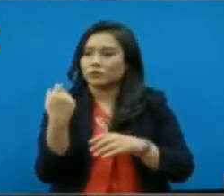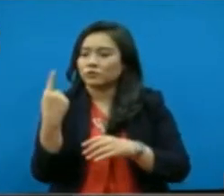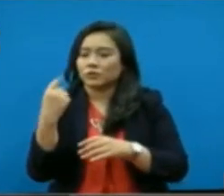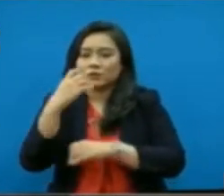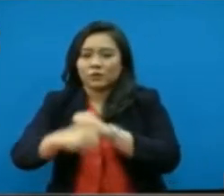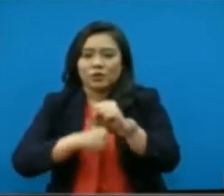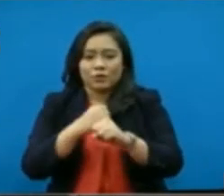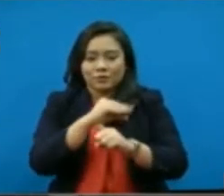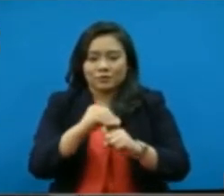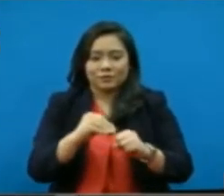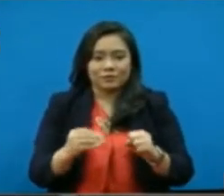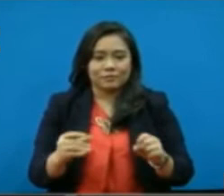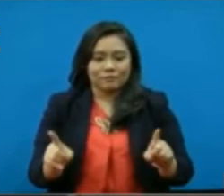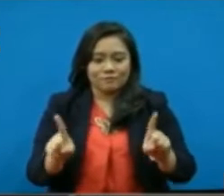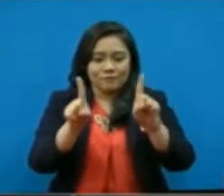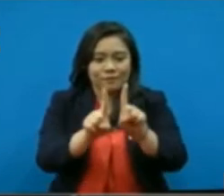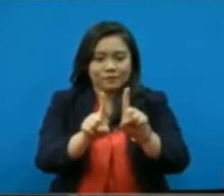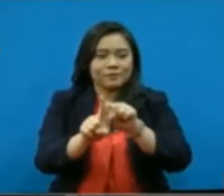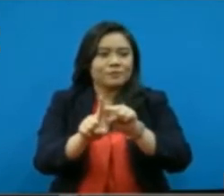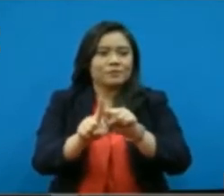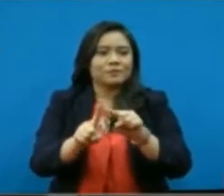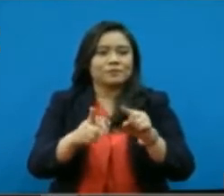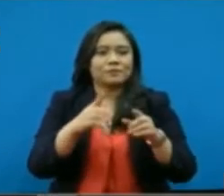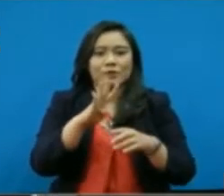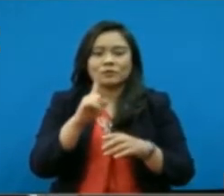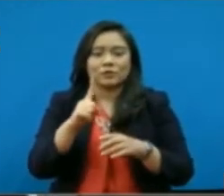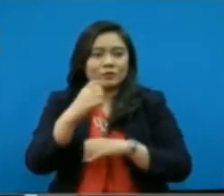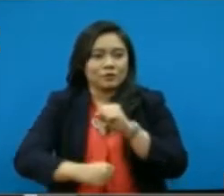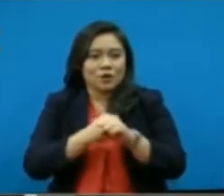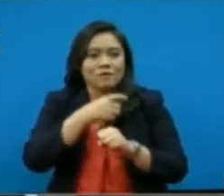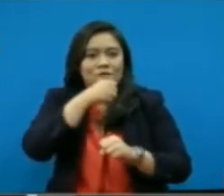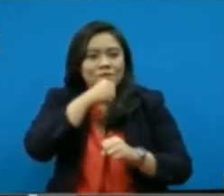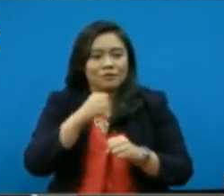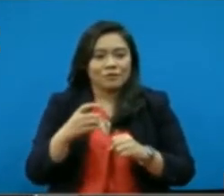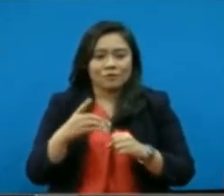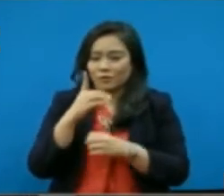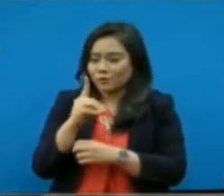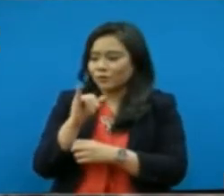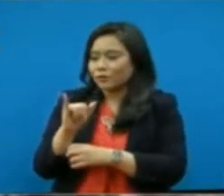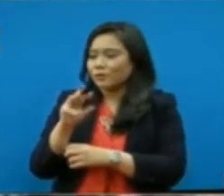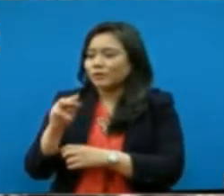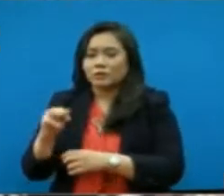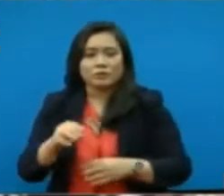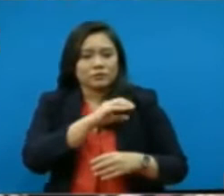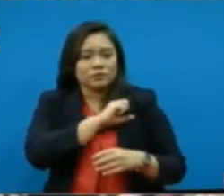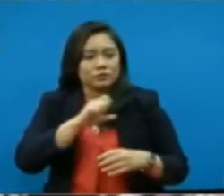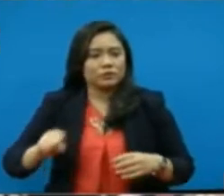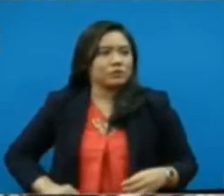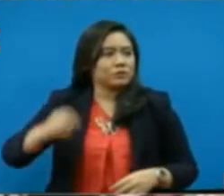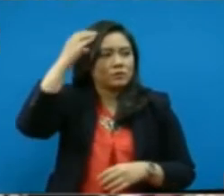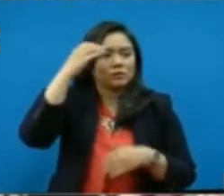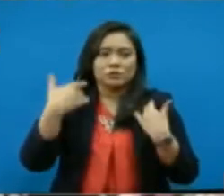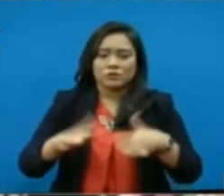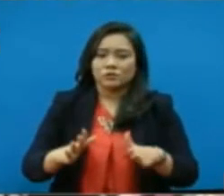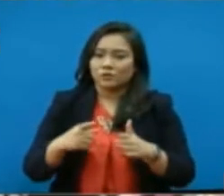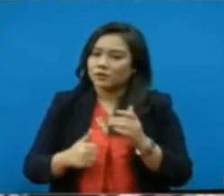pasangannya yang berwarga negara Malaysia berumur 41 tahun. Duli Yang Mahamulia Sultan Selangor telah menitahkan Majlis